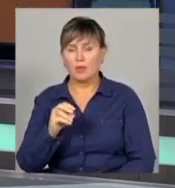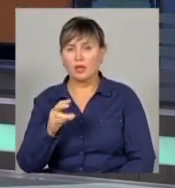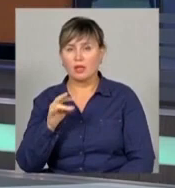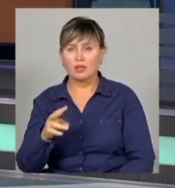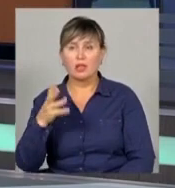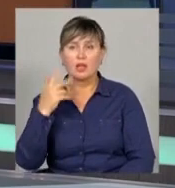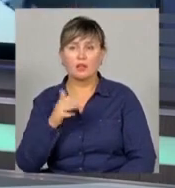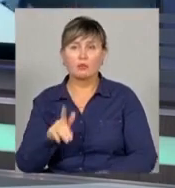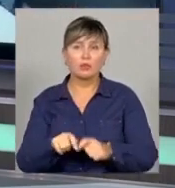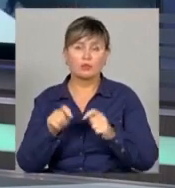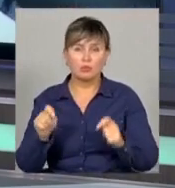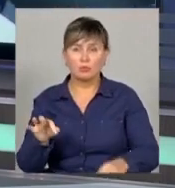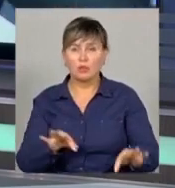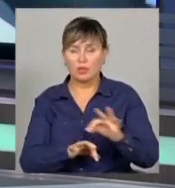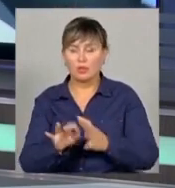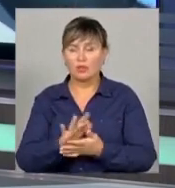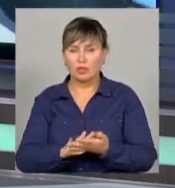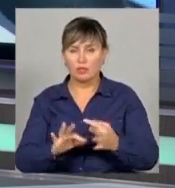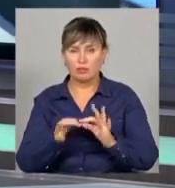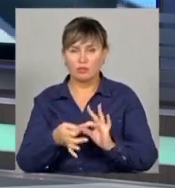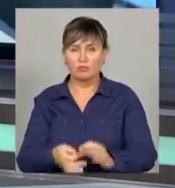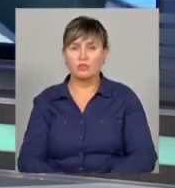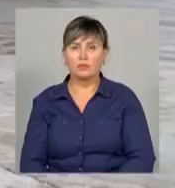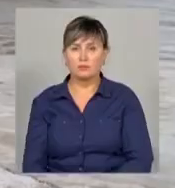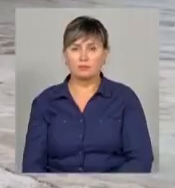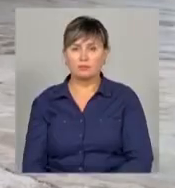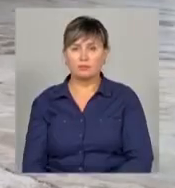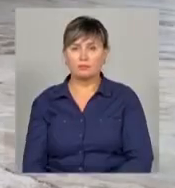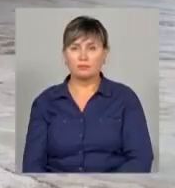намерены запустить проект, расскажет Даля Насипова.